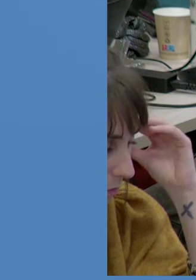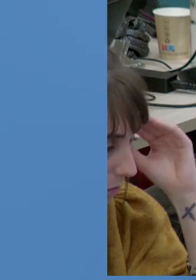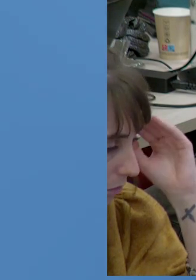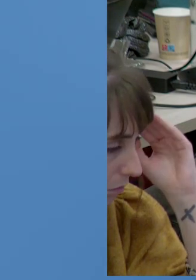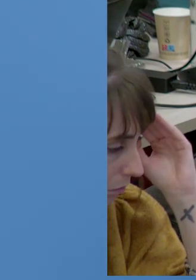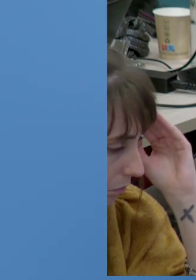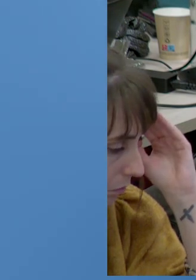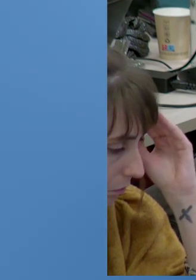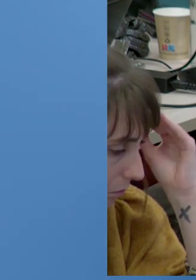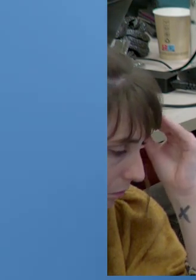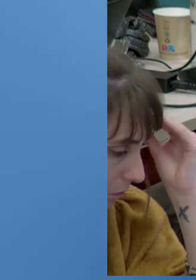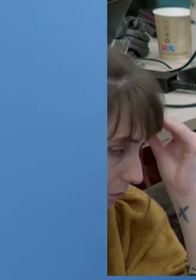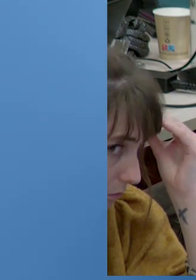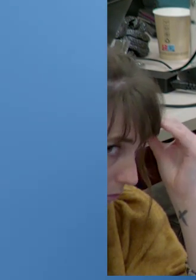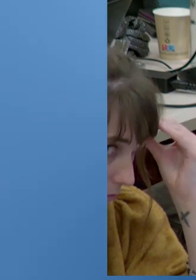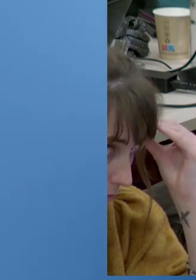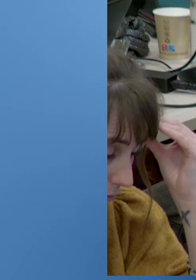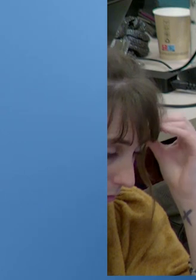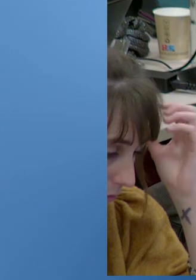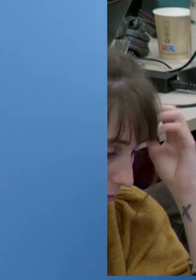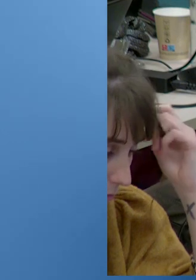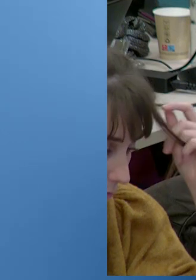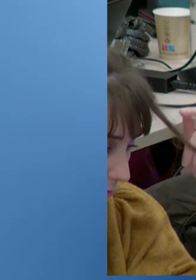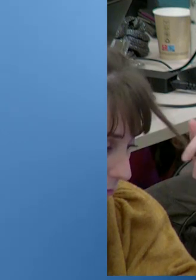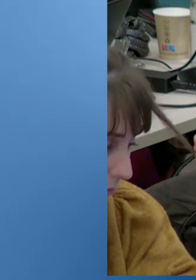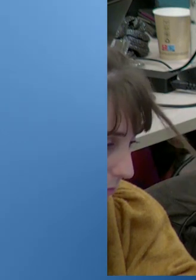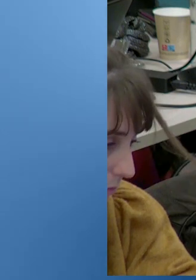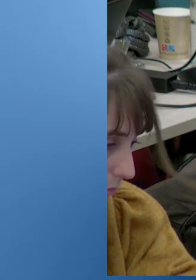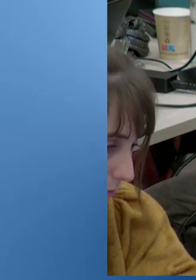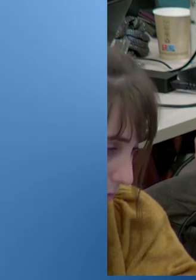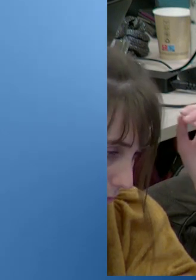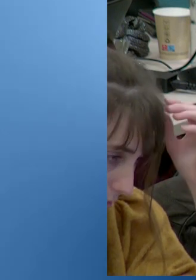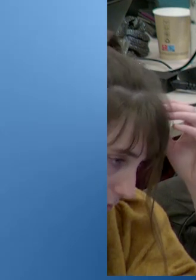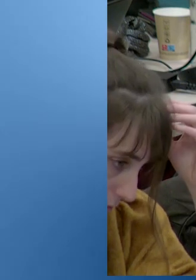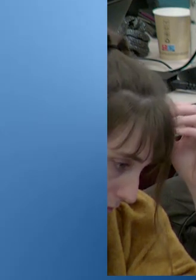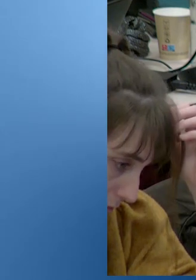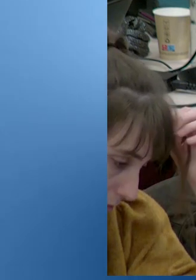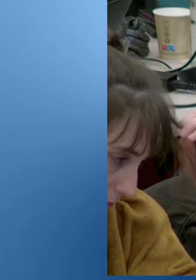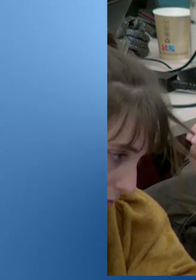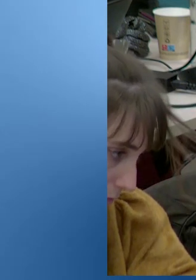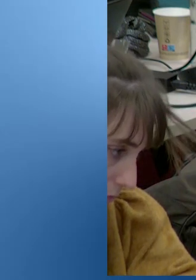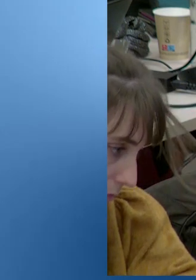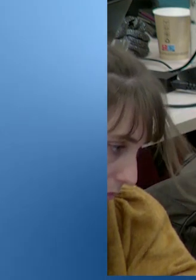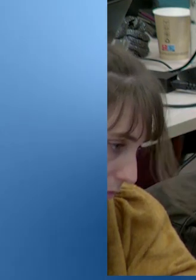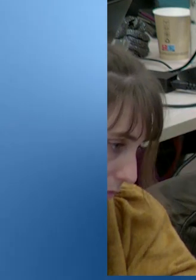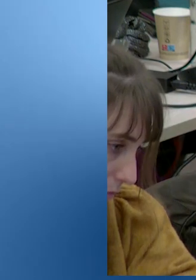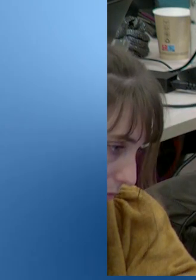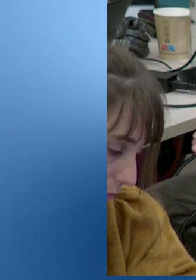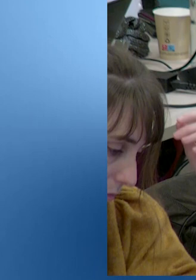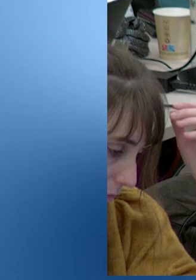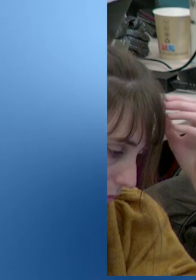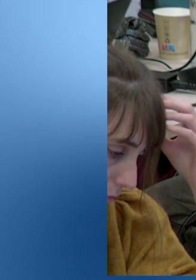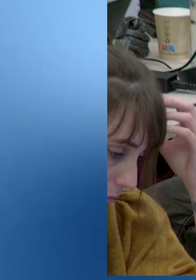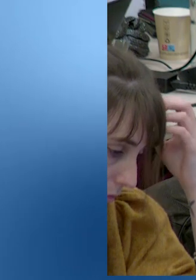procéder à leur euh examen euh je précise aussi que il n'y a eu aucune élimination sèche c'est-à-dire qu'il y avait une liste